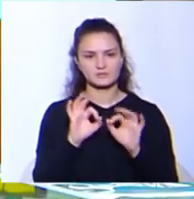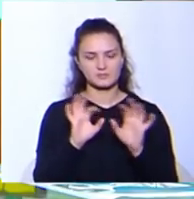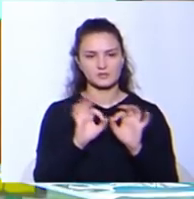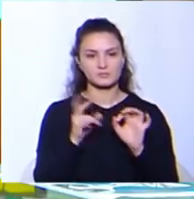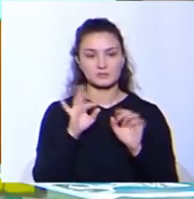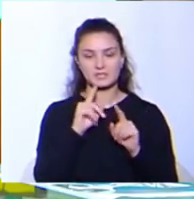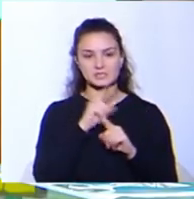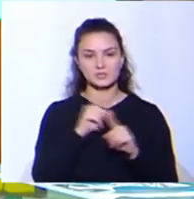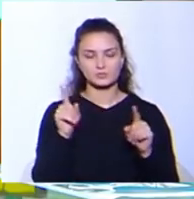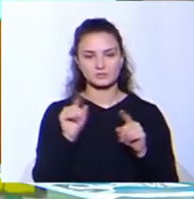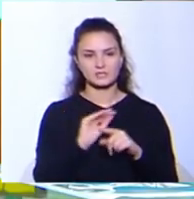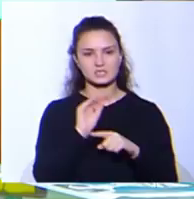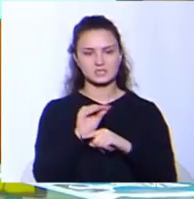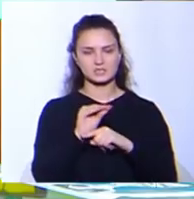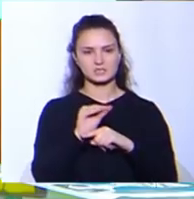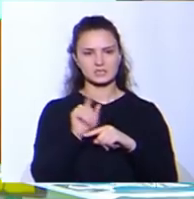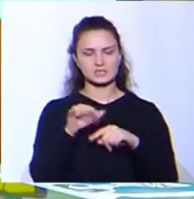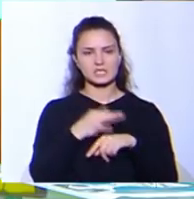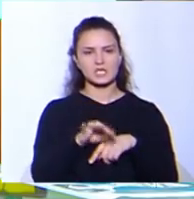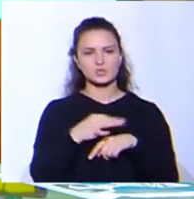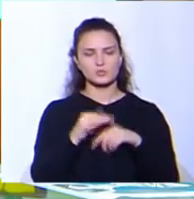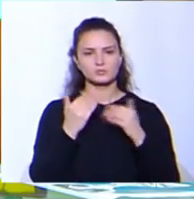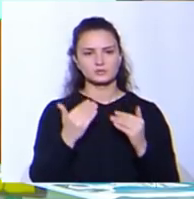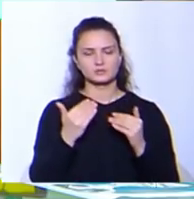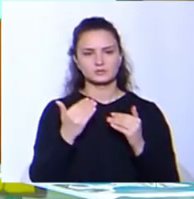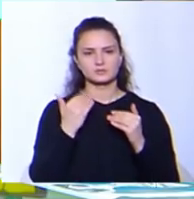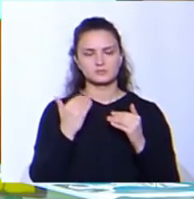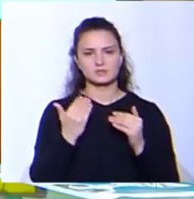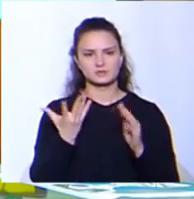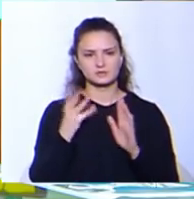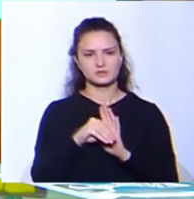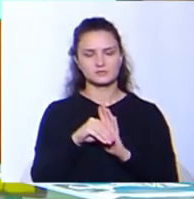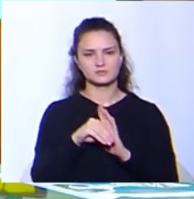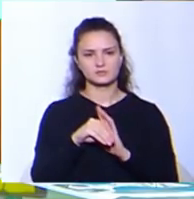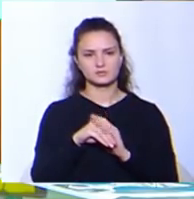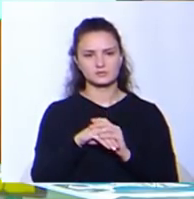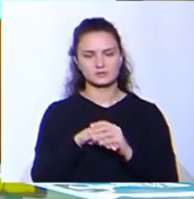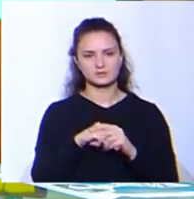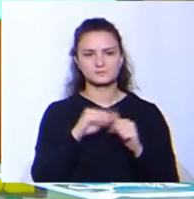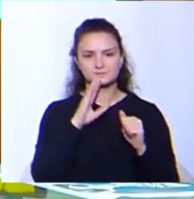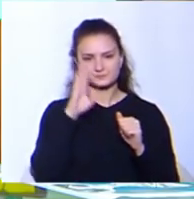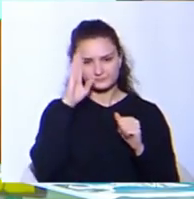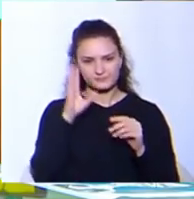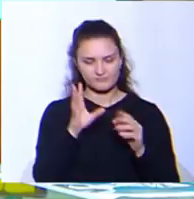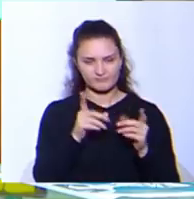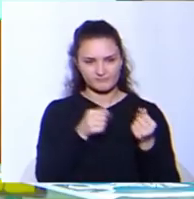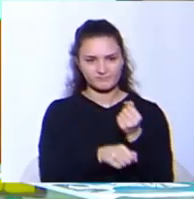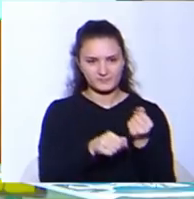მაგრამ განსაკუთრებით გაზრდილი ამ ხრი ძალადობის მათრიცხვის სექსუალური ძალადობის